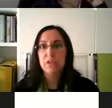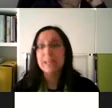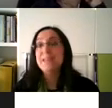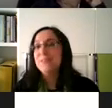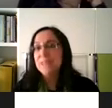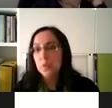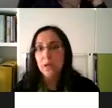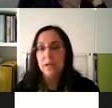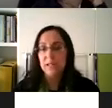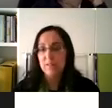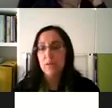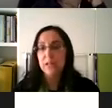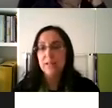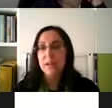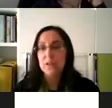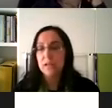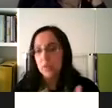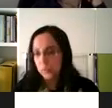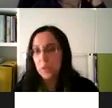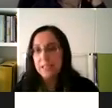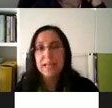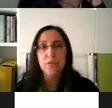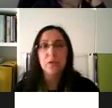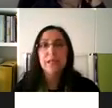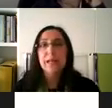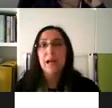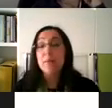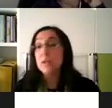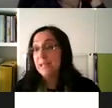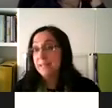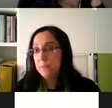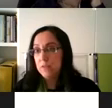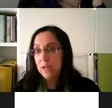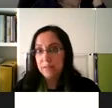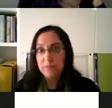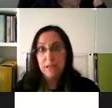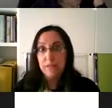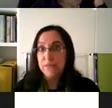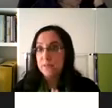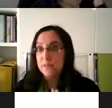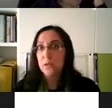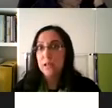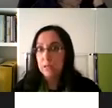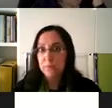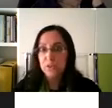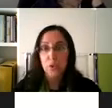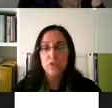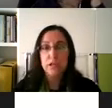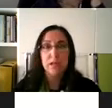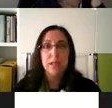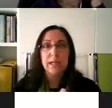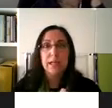specifica che distingue a livello internazionale non solo italiano almeno tre tipi di violenza quella fisica sessuale e quella